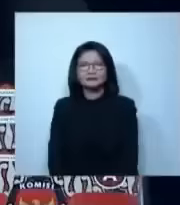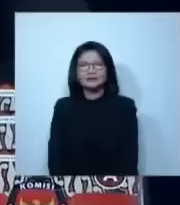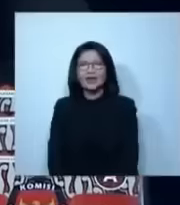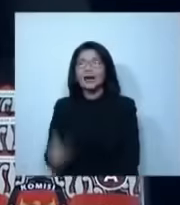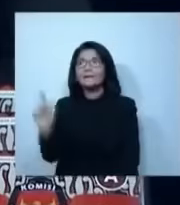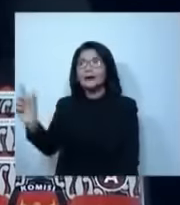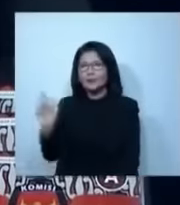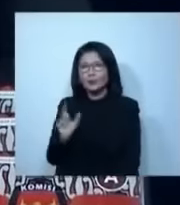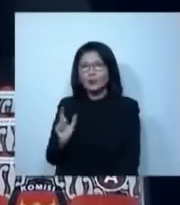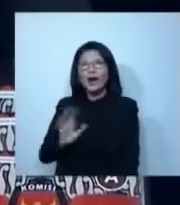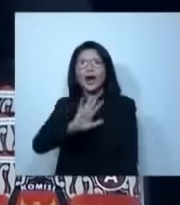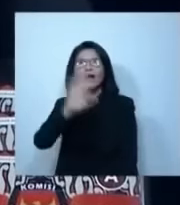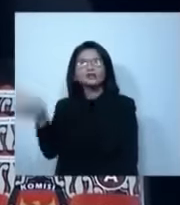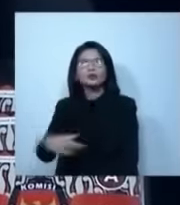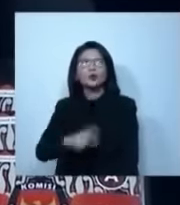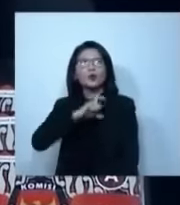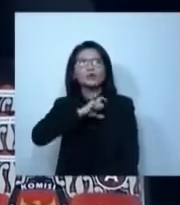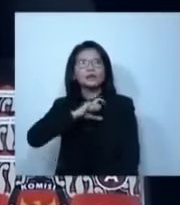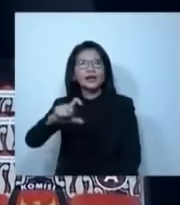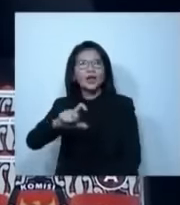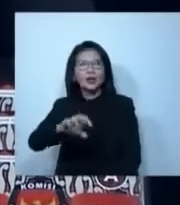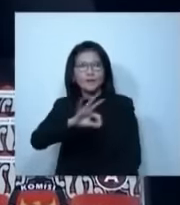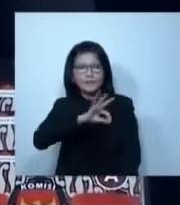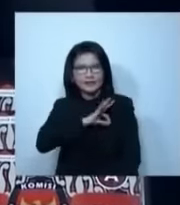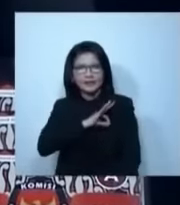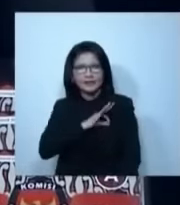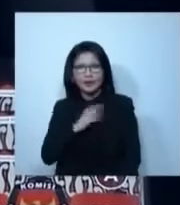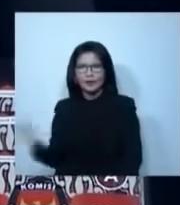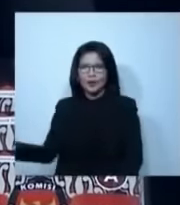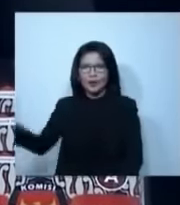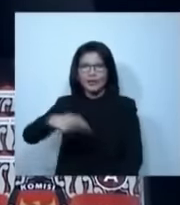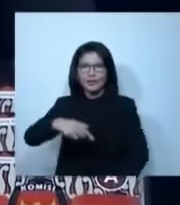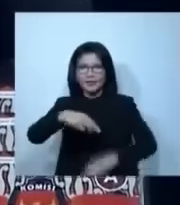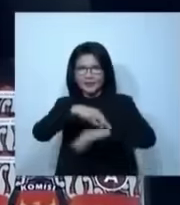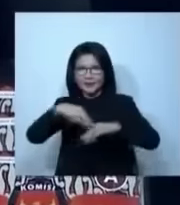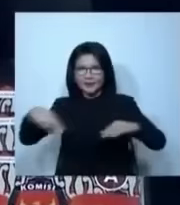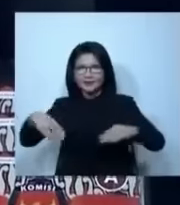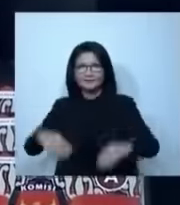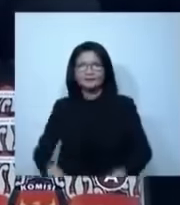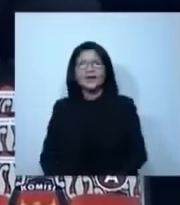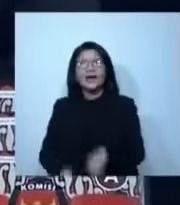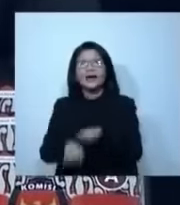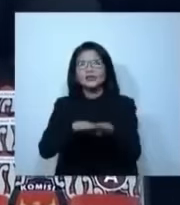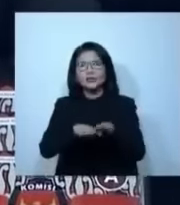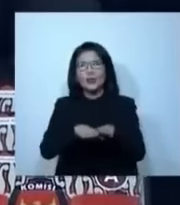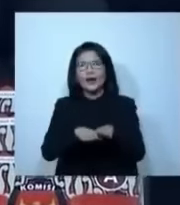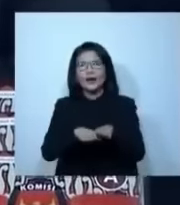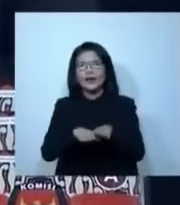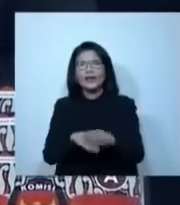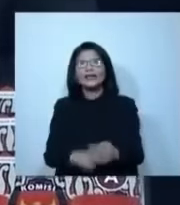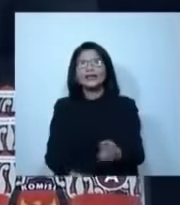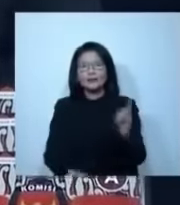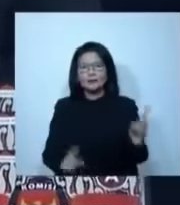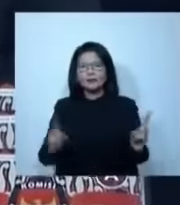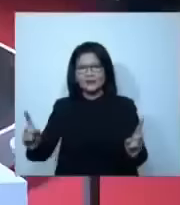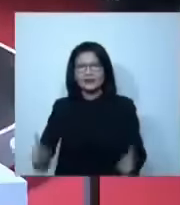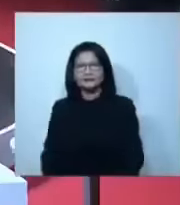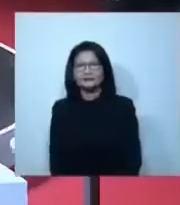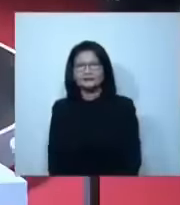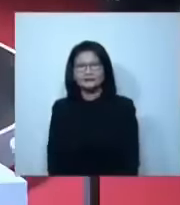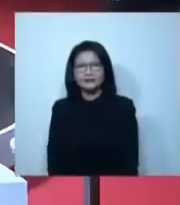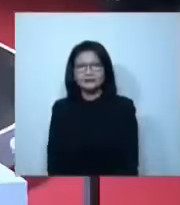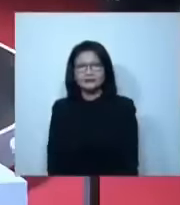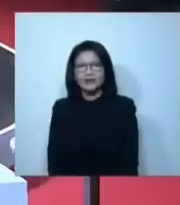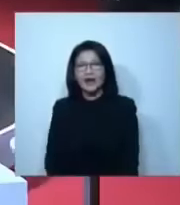kami mengundang seluruh calon presiden untuk menuju ke panggung utama dan sesuai dengan posisi masing-masing. Kami